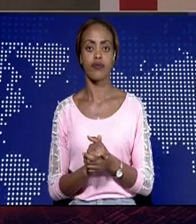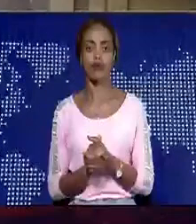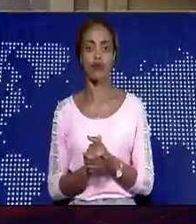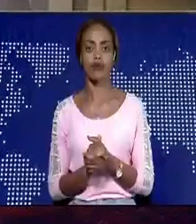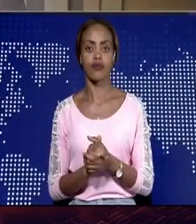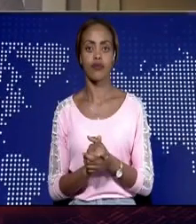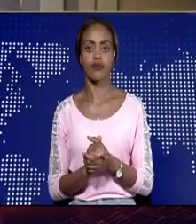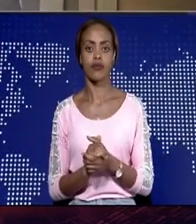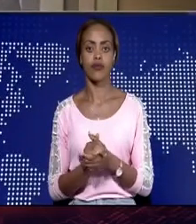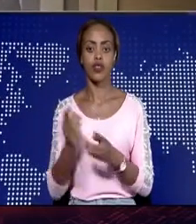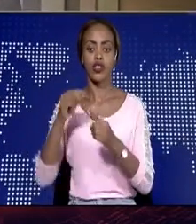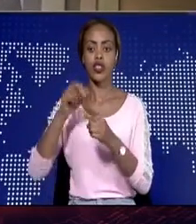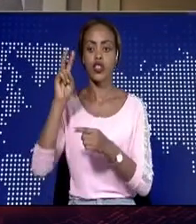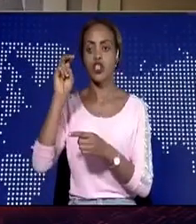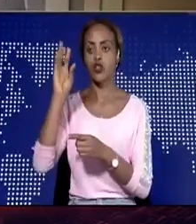ኣብ ዕለት